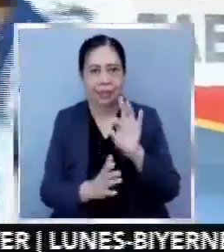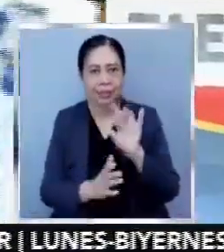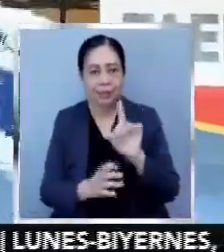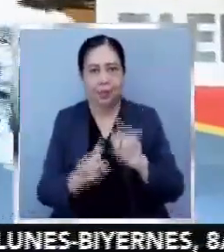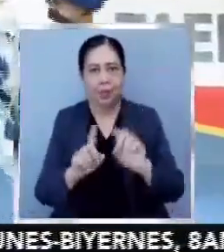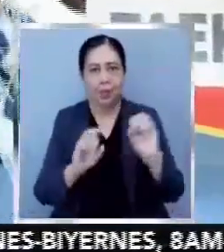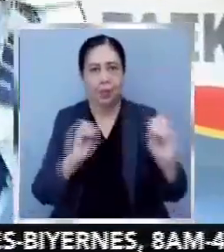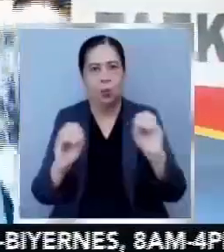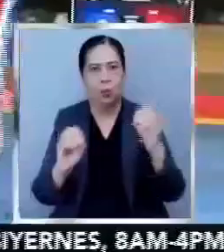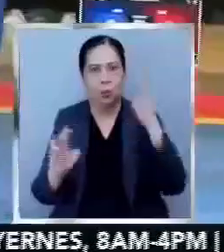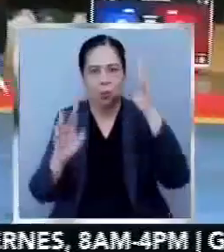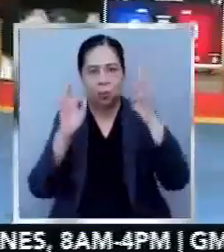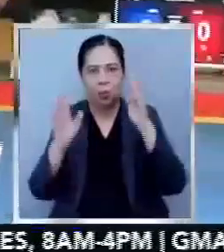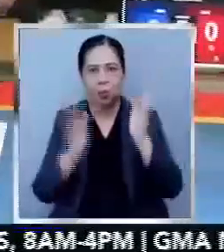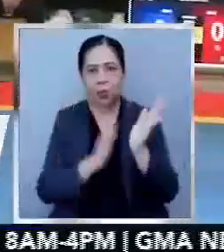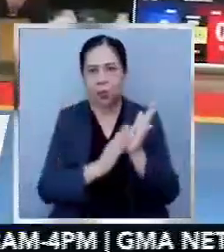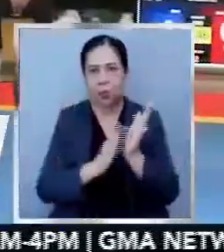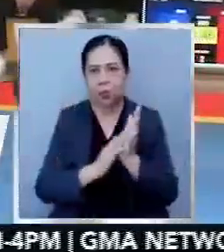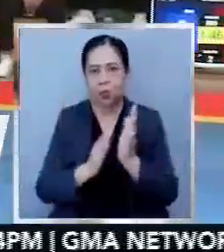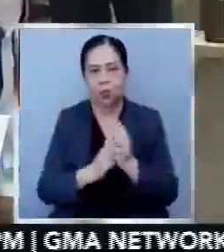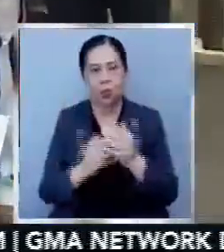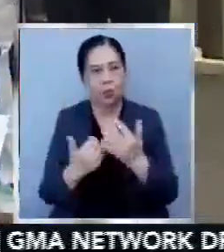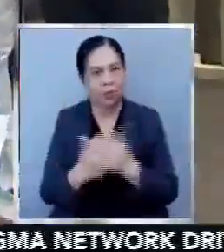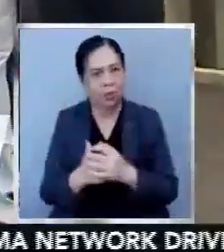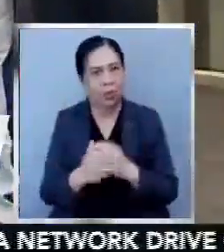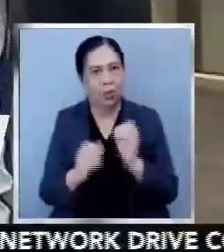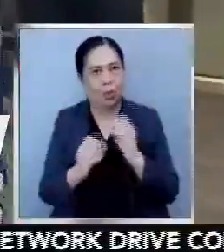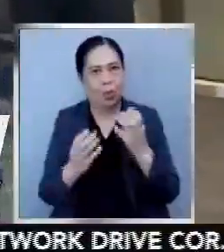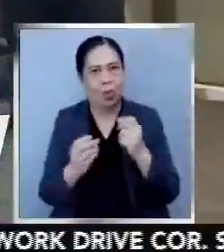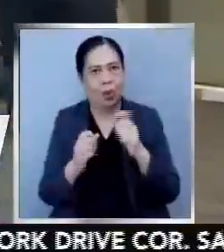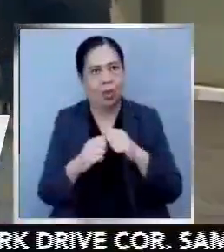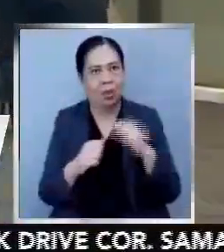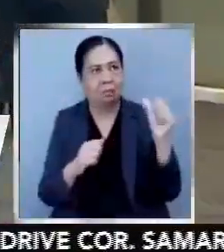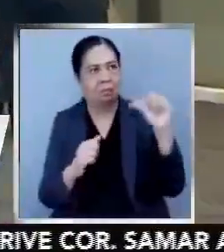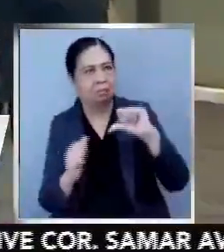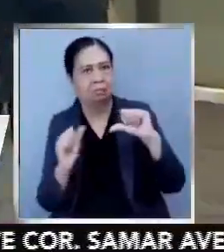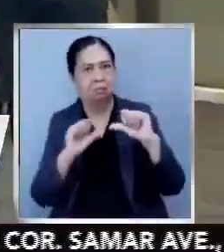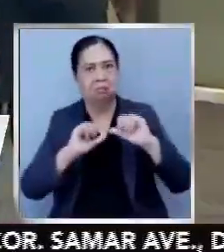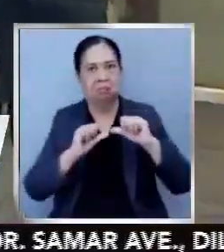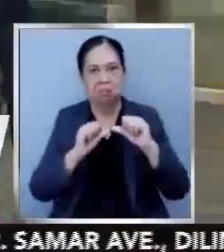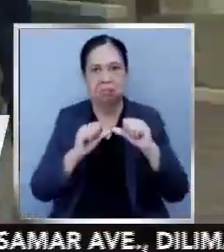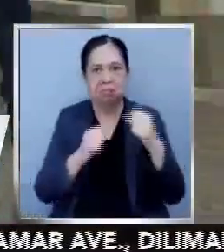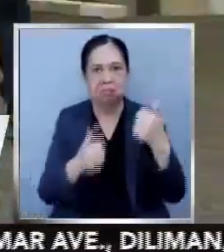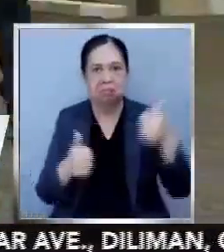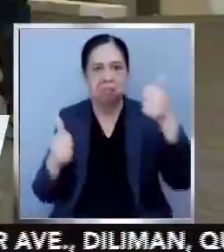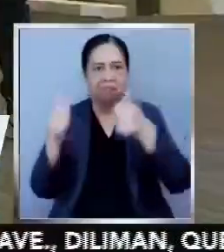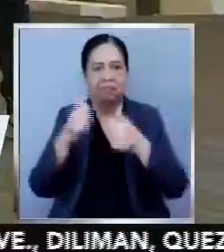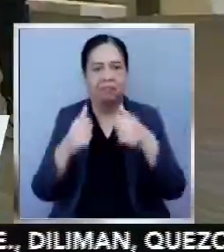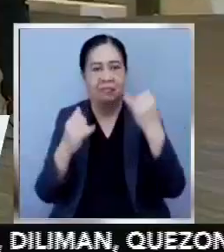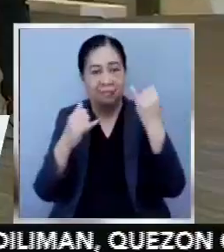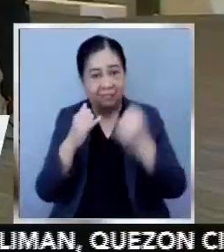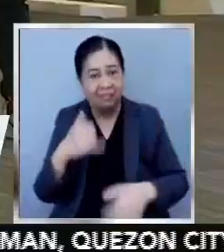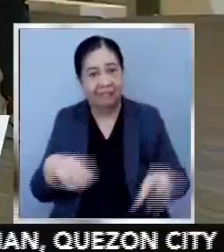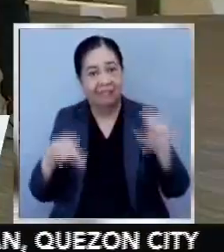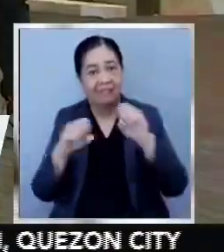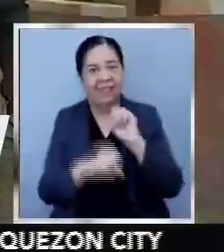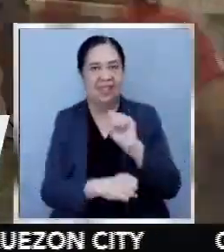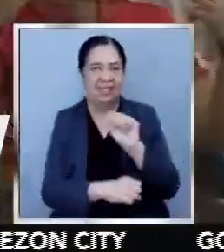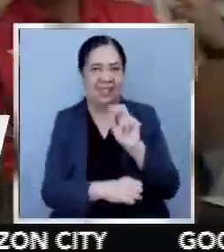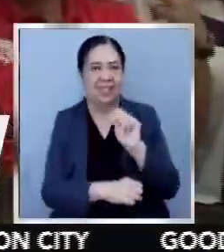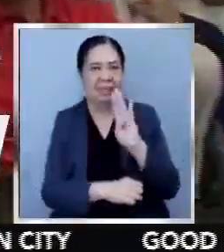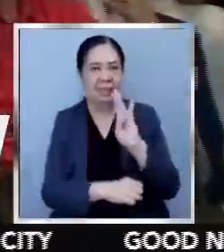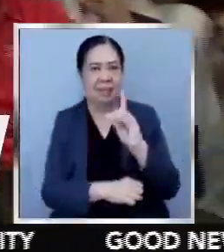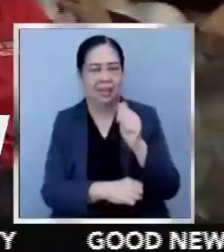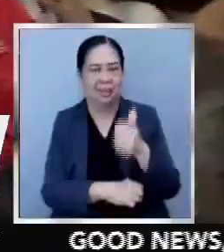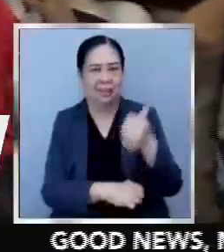pasiklab ang member schools at walang gustong magpadaig. Sa huli, San Beda University ang itinanghal na overall